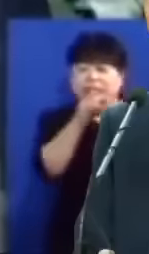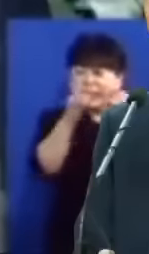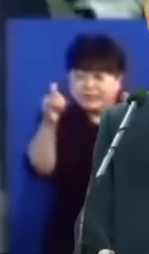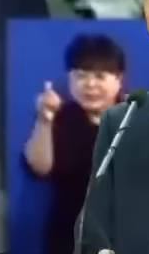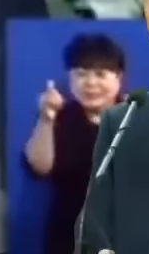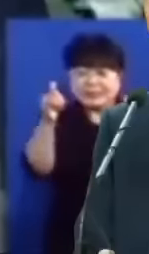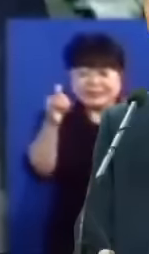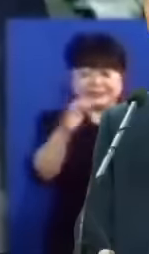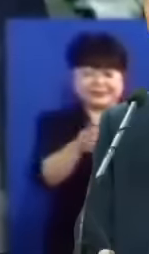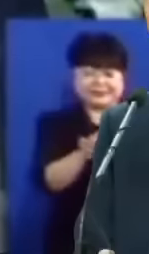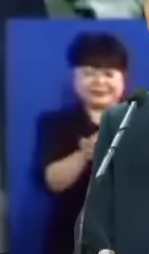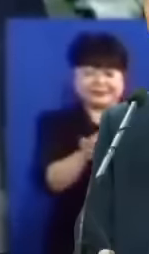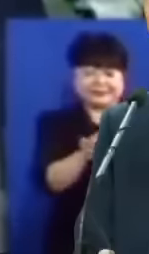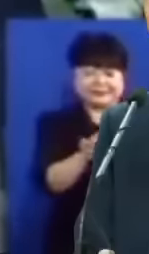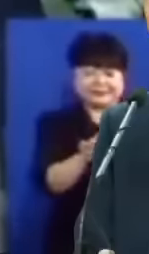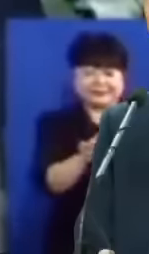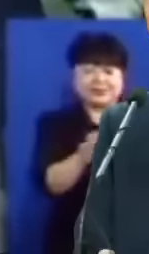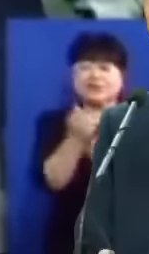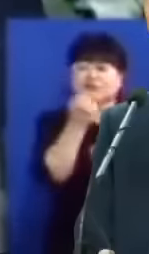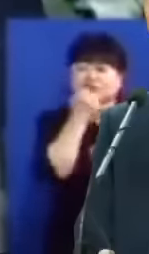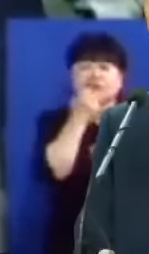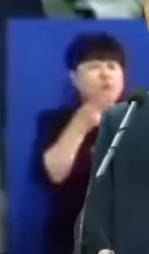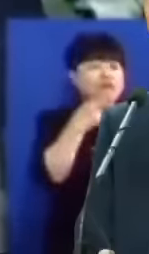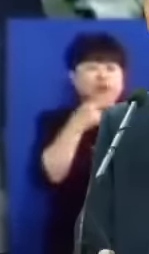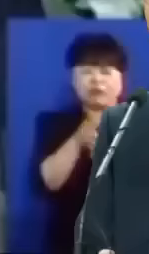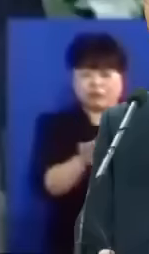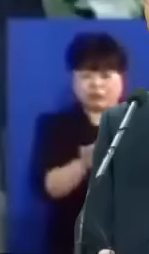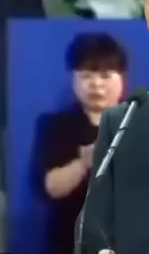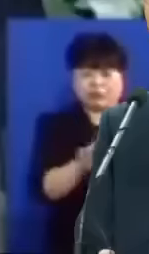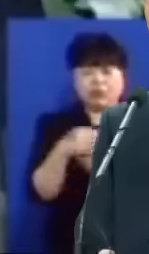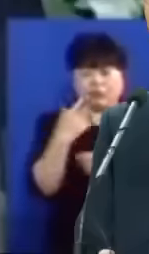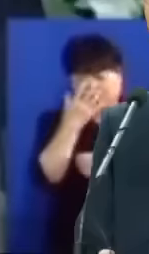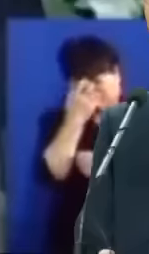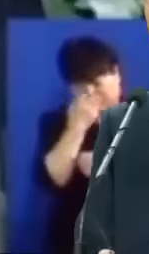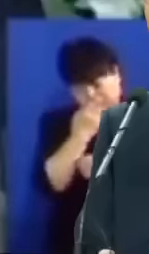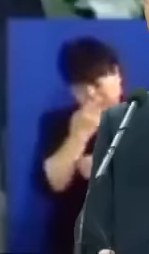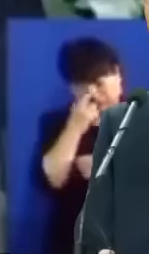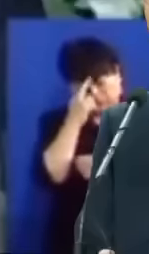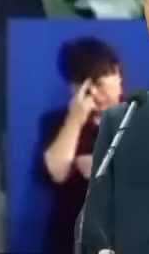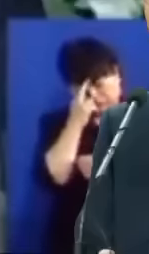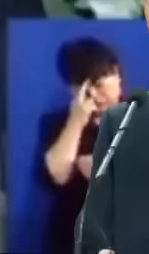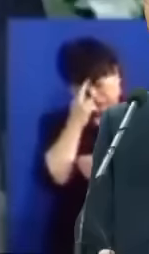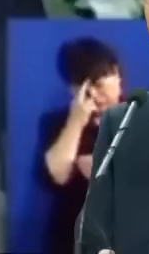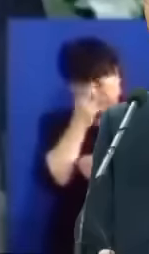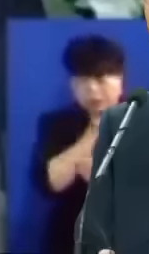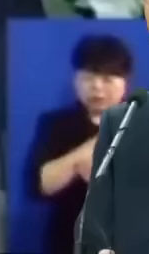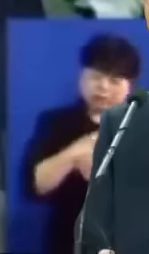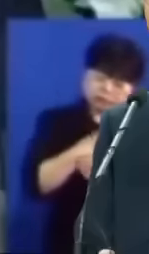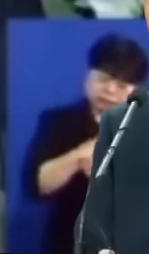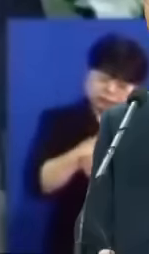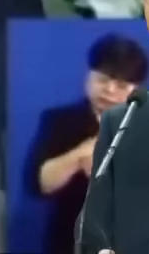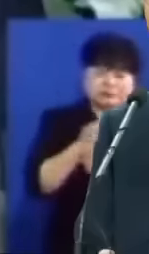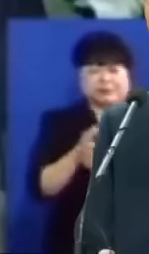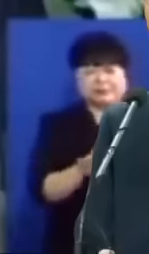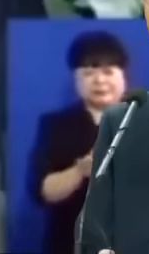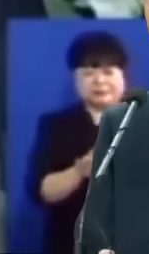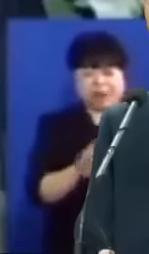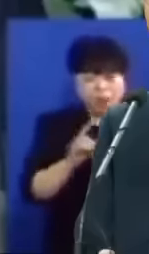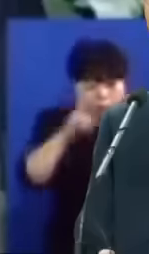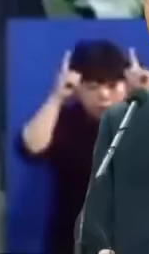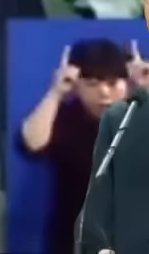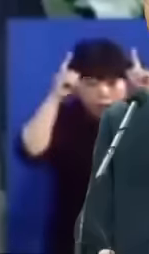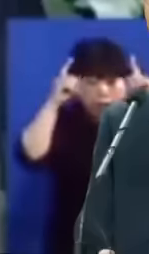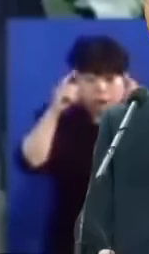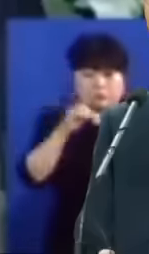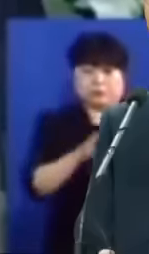사람들이 잘 웃지 않습니다. 얼굴을 찌푸리고 근심 걱정을 하고 화를